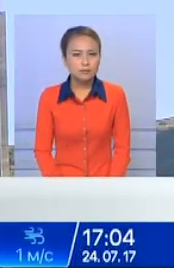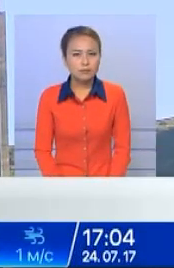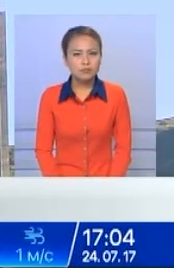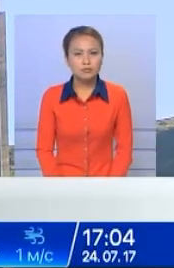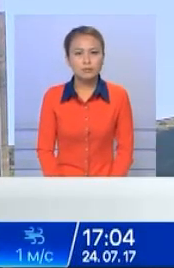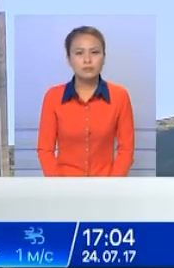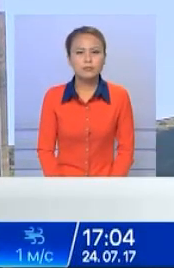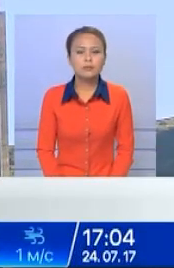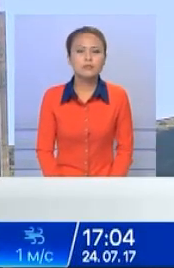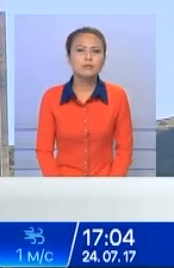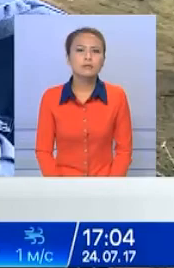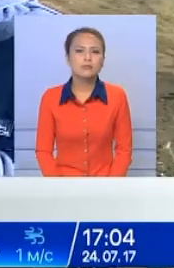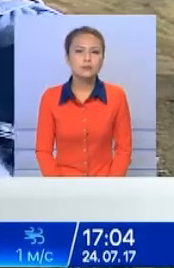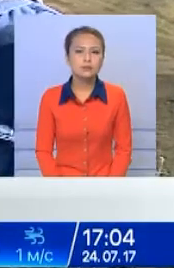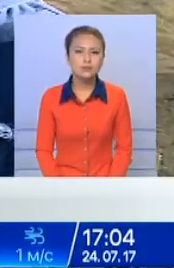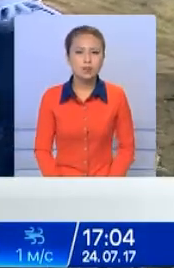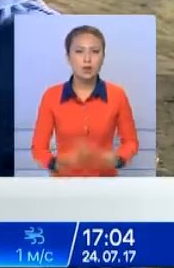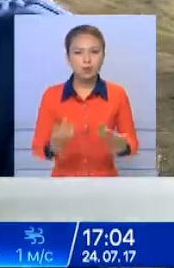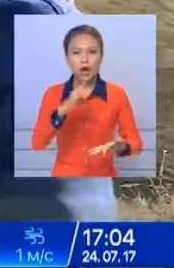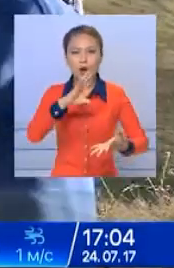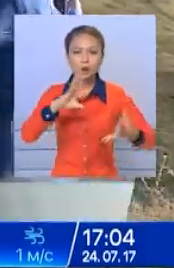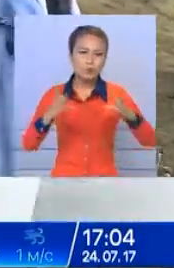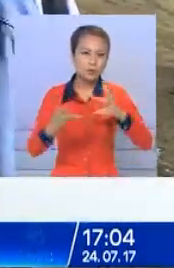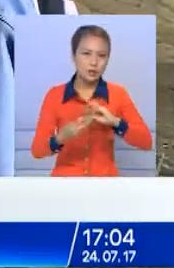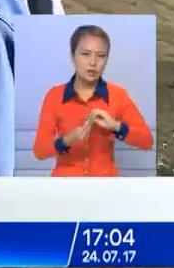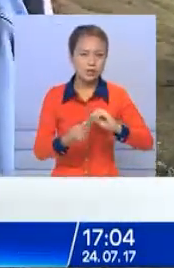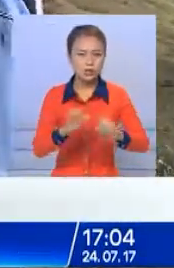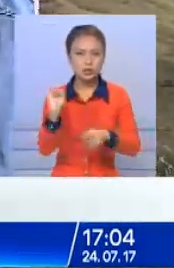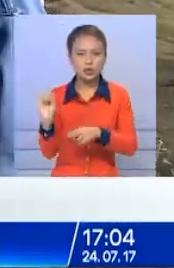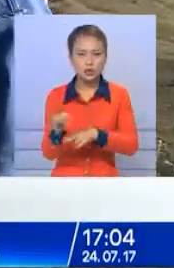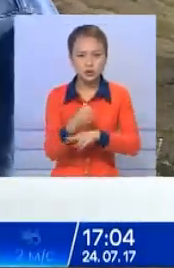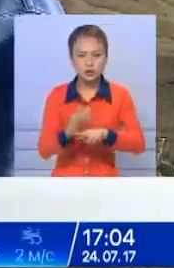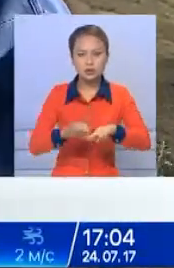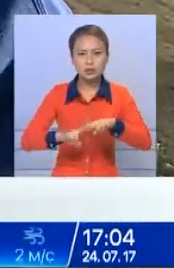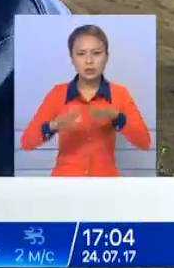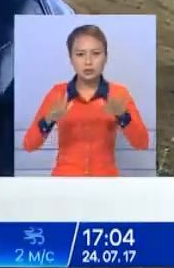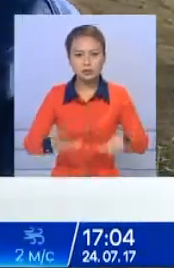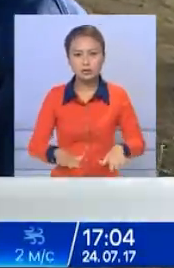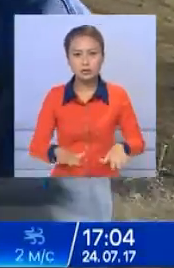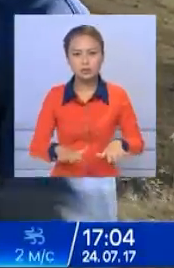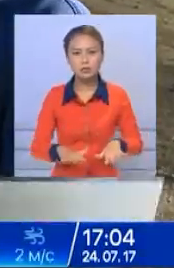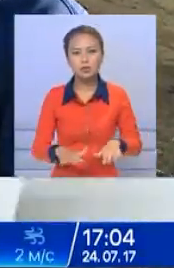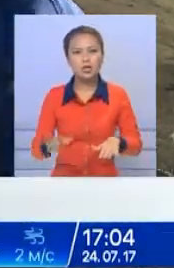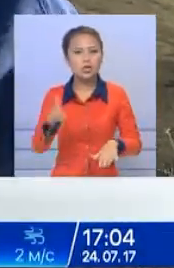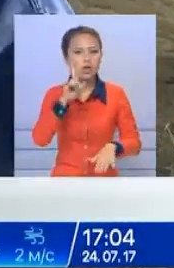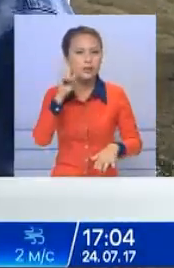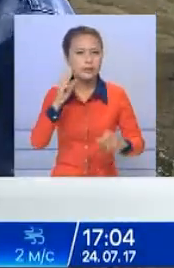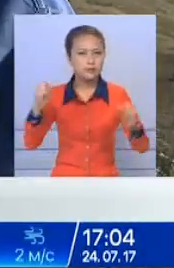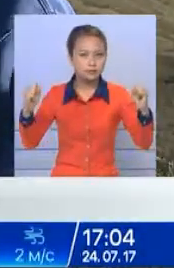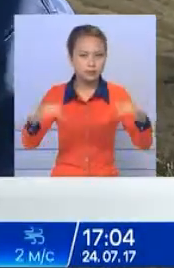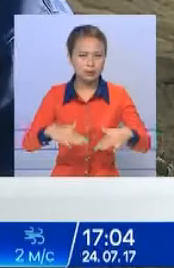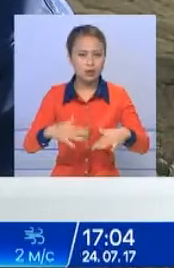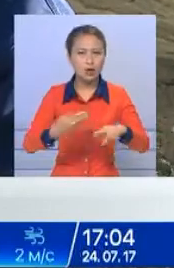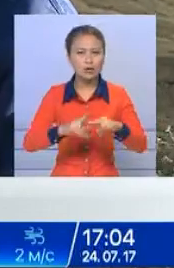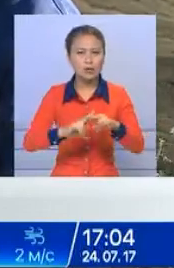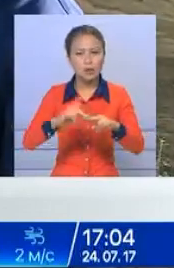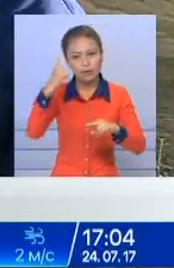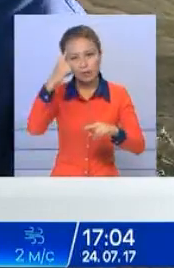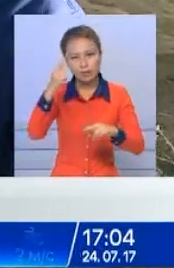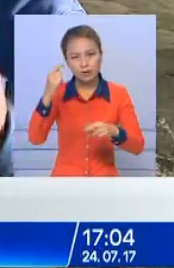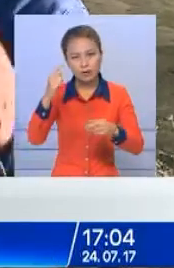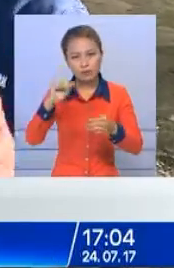Бұл ауызбірліктің жеңісі. Сол жеңіске міне 375 жылдың қарсаңында мына жастар жиналып кеп мына белгіні қойып